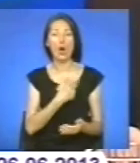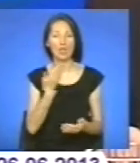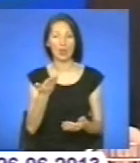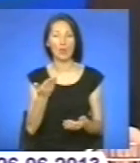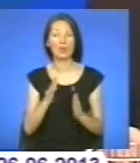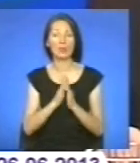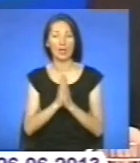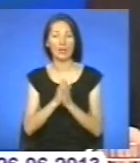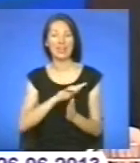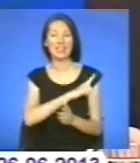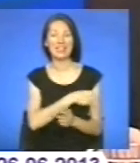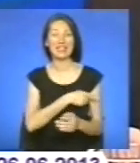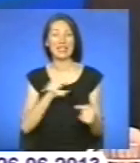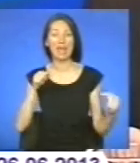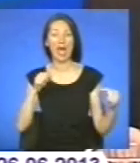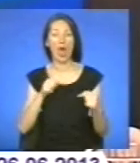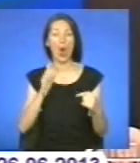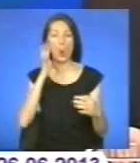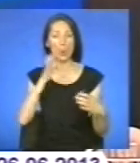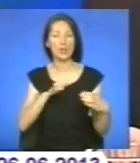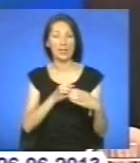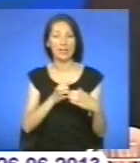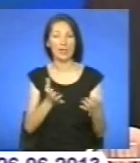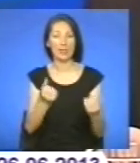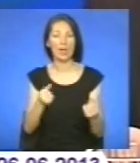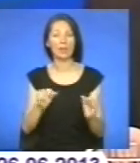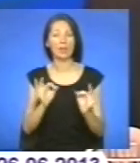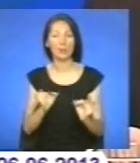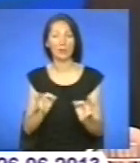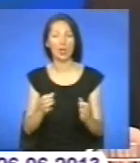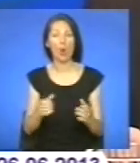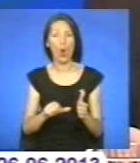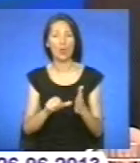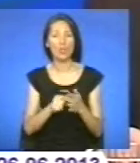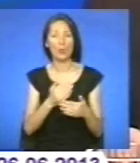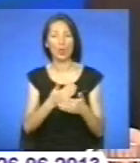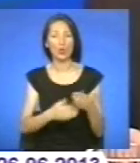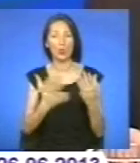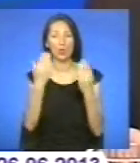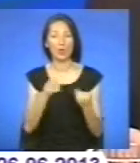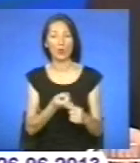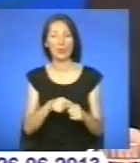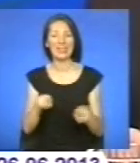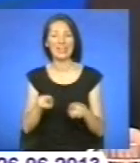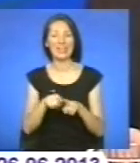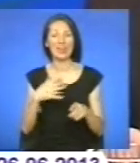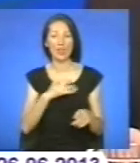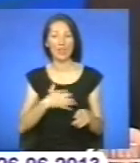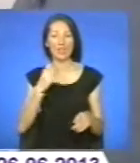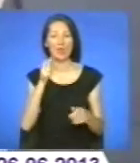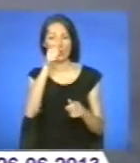сили опозиції брати конструктивну участь у порядку денному, зокрема, у ці такі важливі місяці, що залишаються